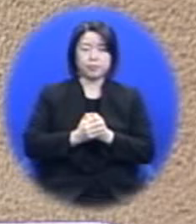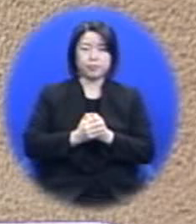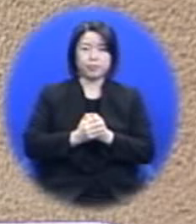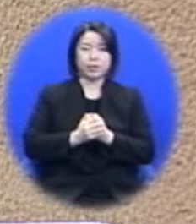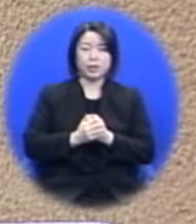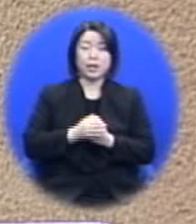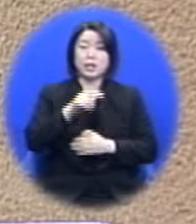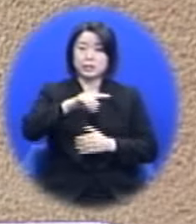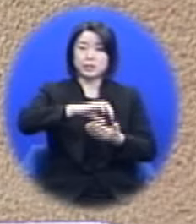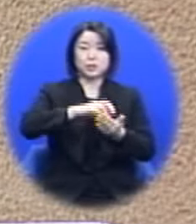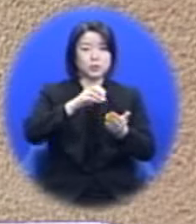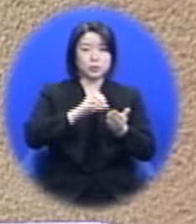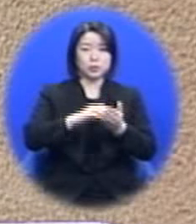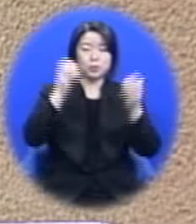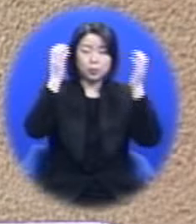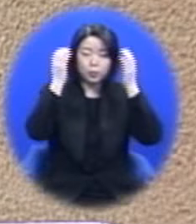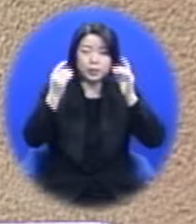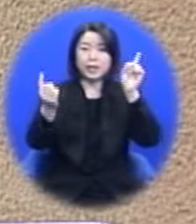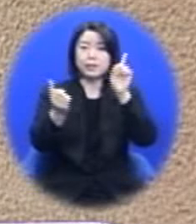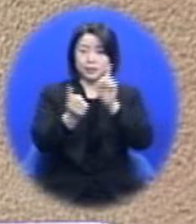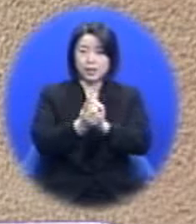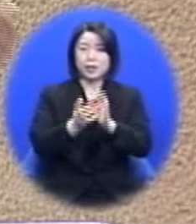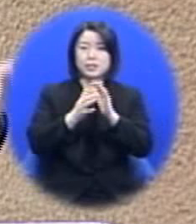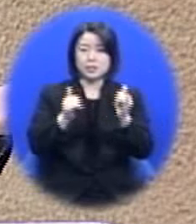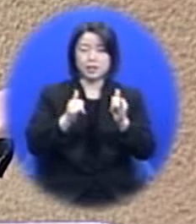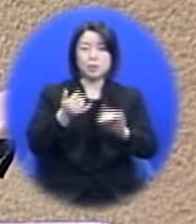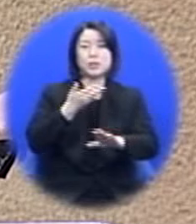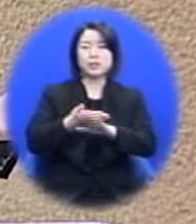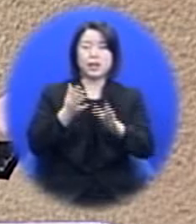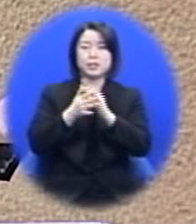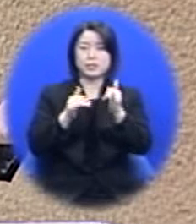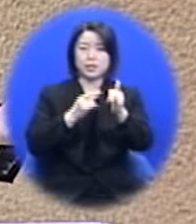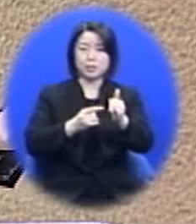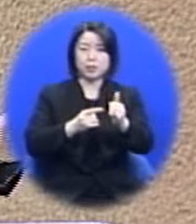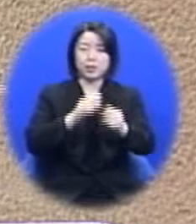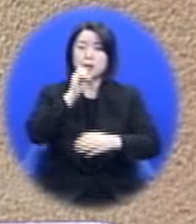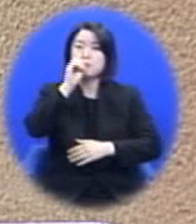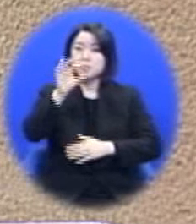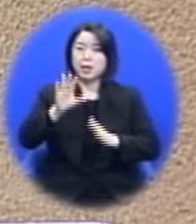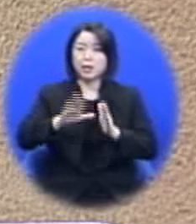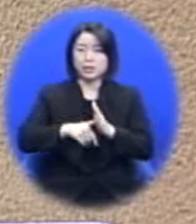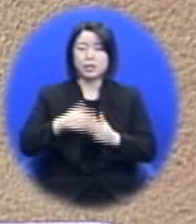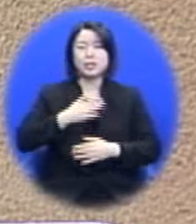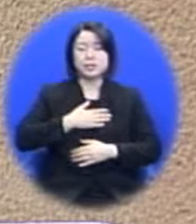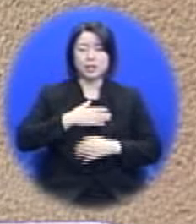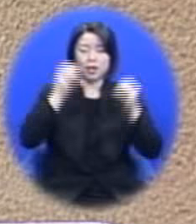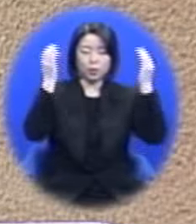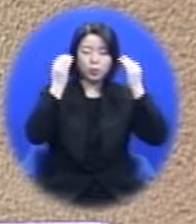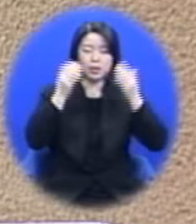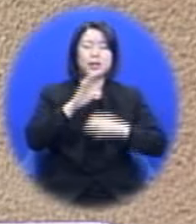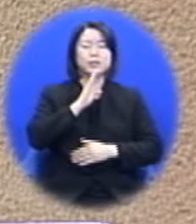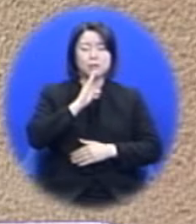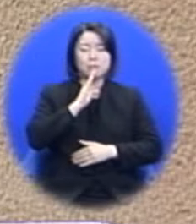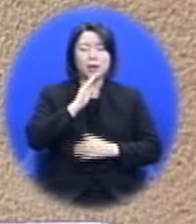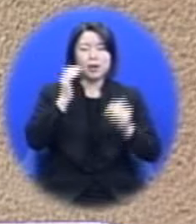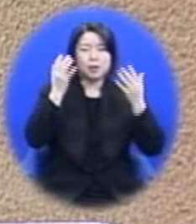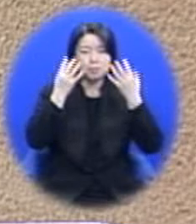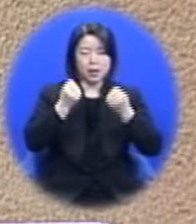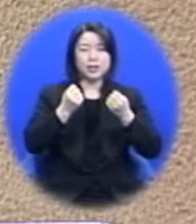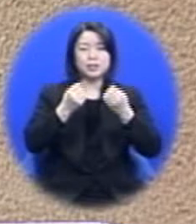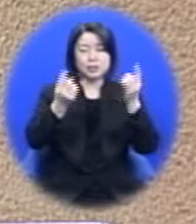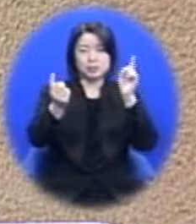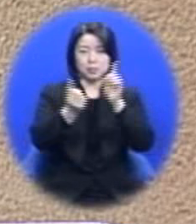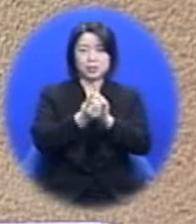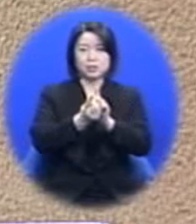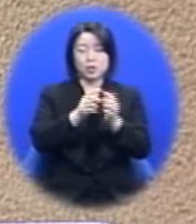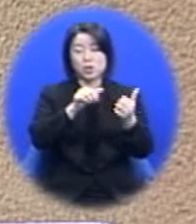그 정도쯤 고난을 당한 사람은 다른 사람한테 이야기할 때 제가 참 고난을 많이 당했습니다, 죽을